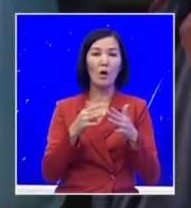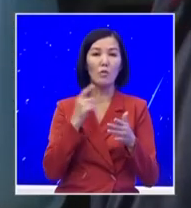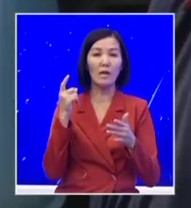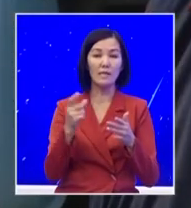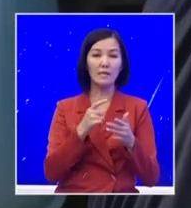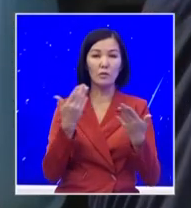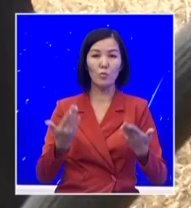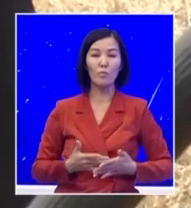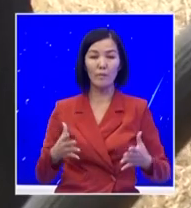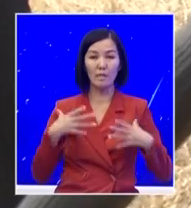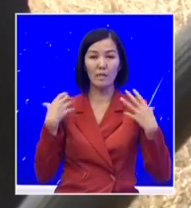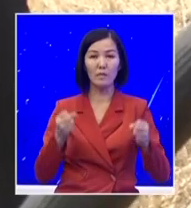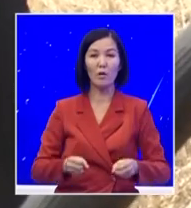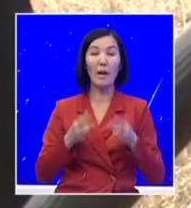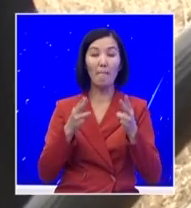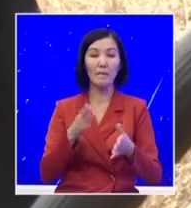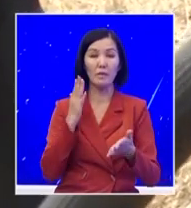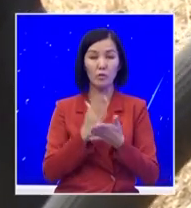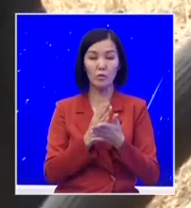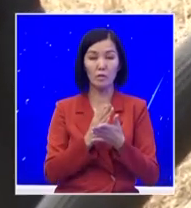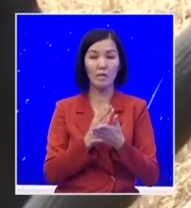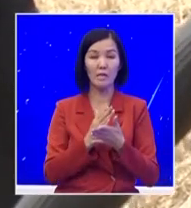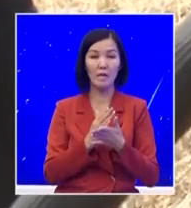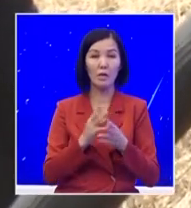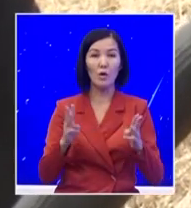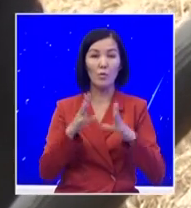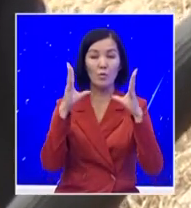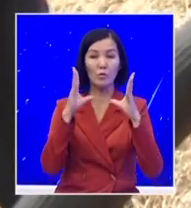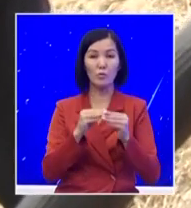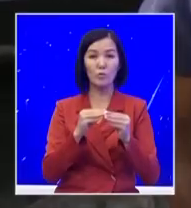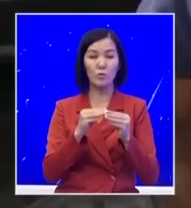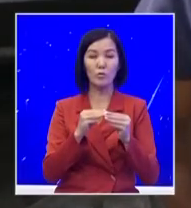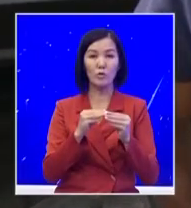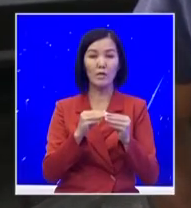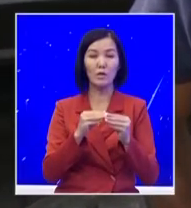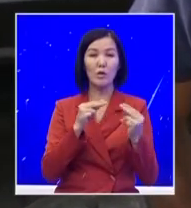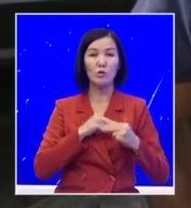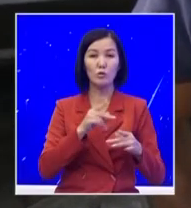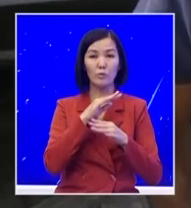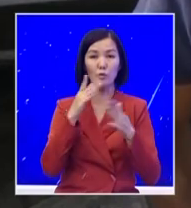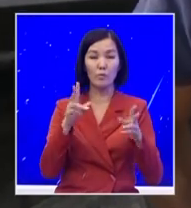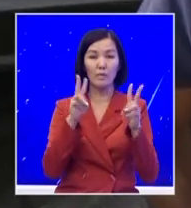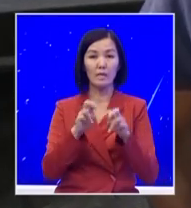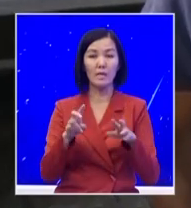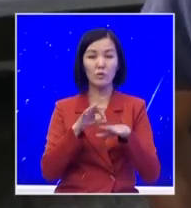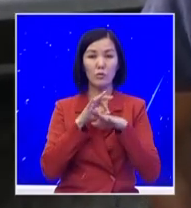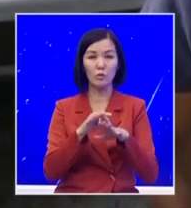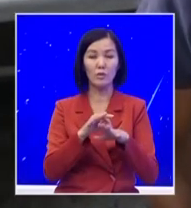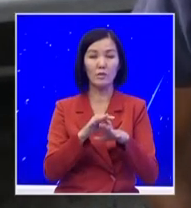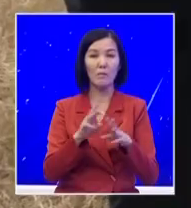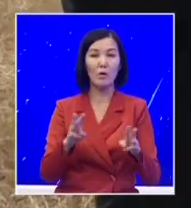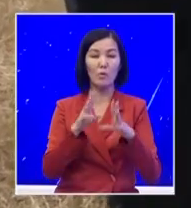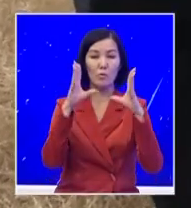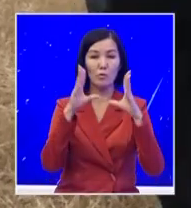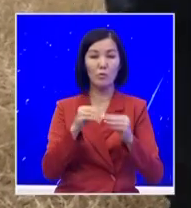мен денсаулығына да қауіп төндіреді. Бұл уақытта өрт сөндірушілердің жұмысы да еселенеді. Арнайы рейдтер жүргізіліп, өрт сөндіруші